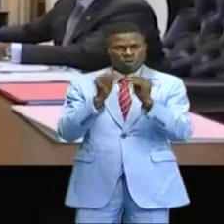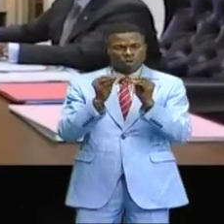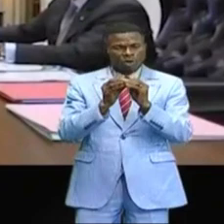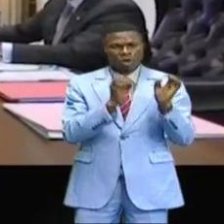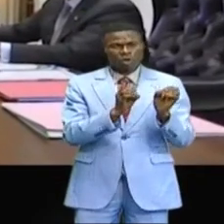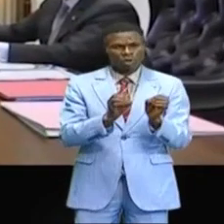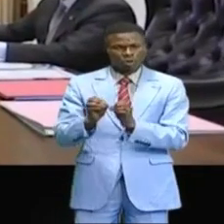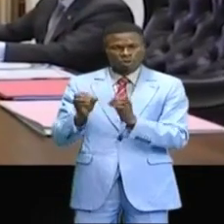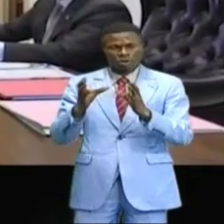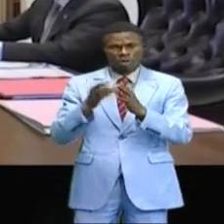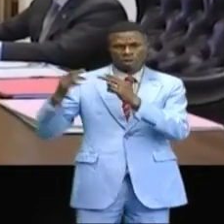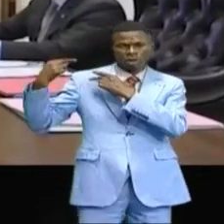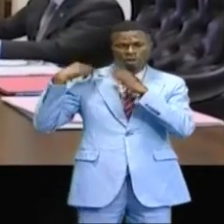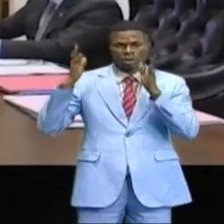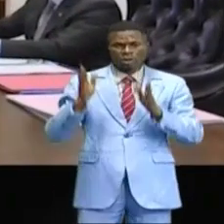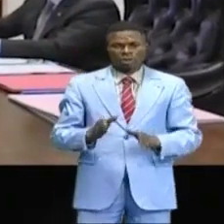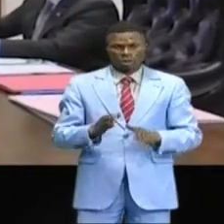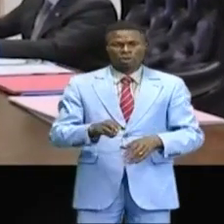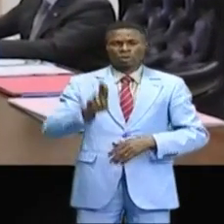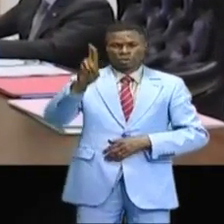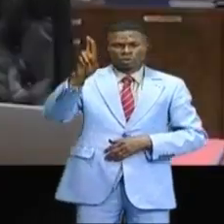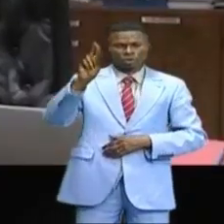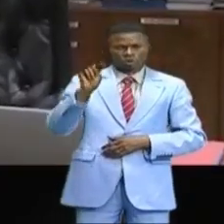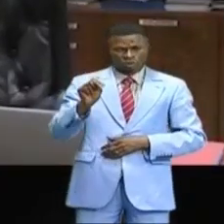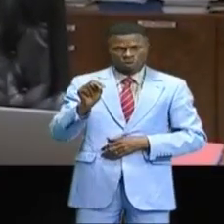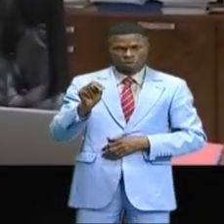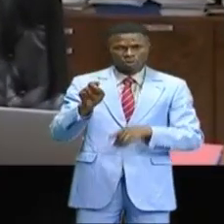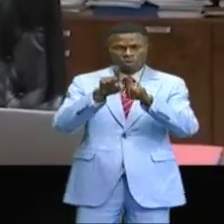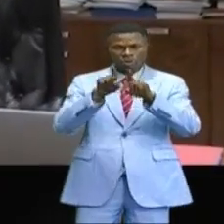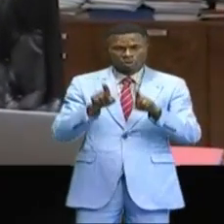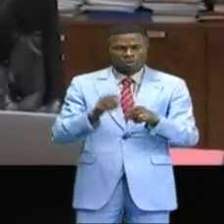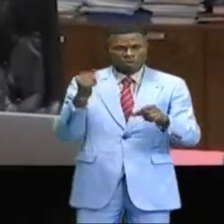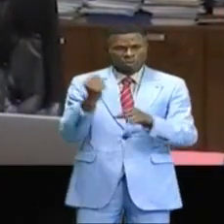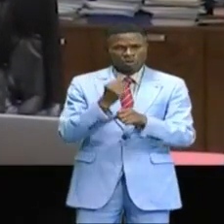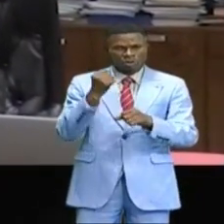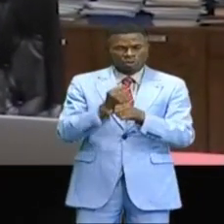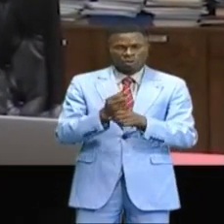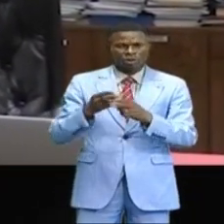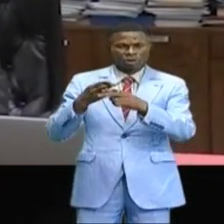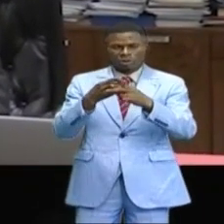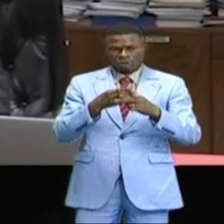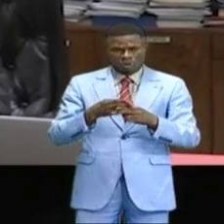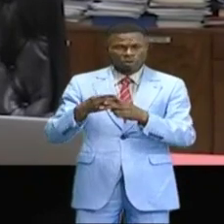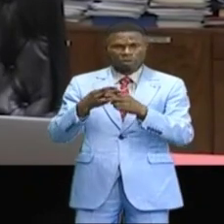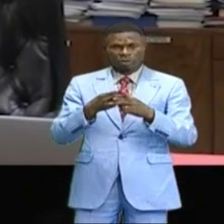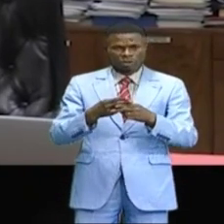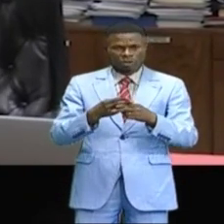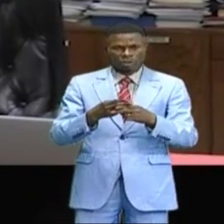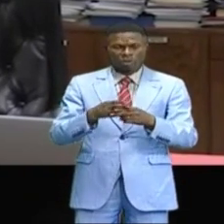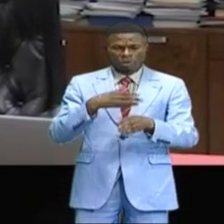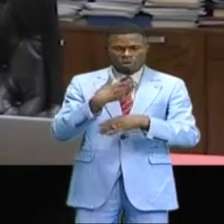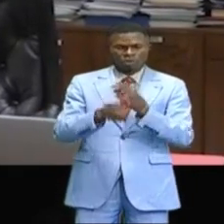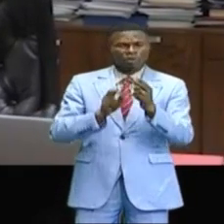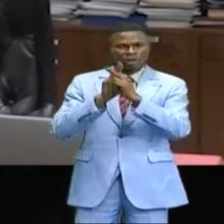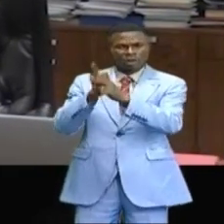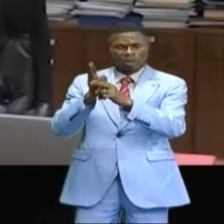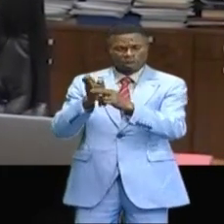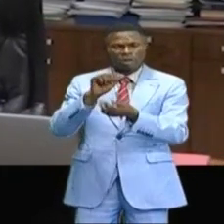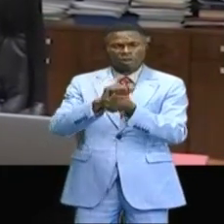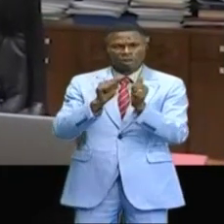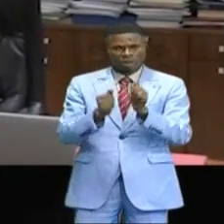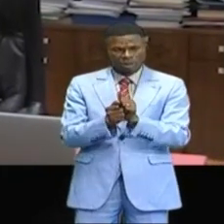tenues avec les responsables de la MONUSCO ainsi que les services de sécurité pour faire le point de la